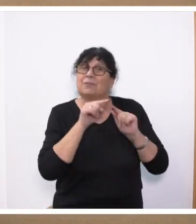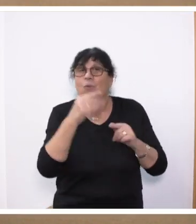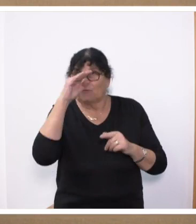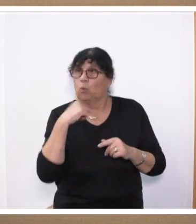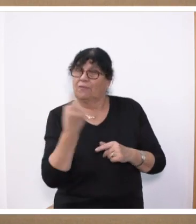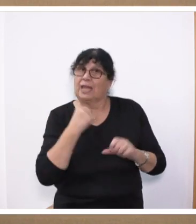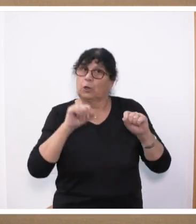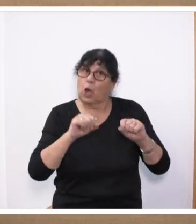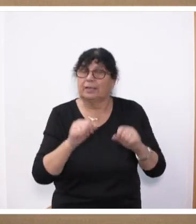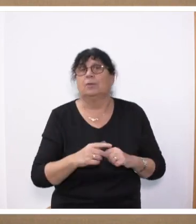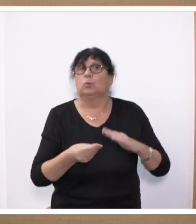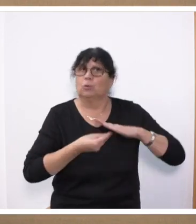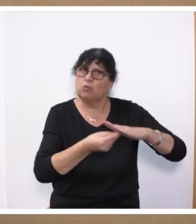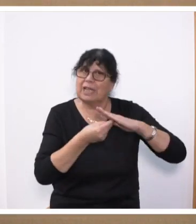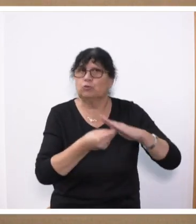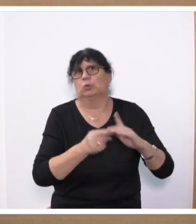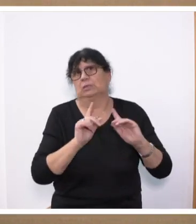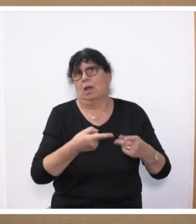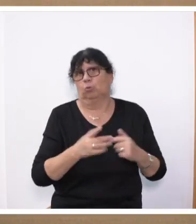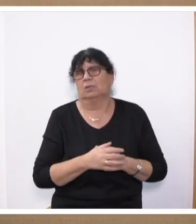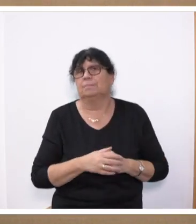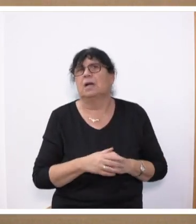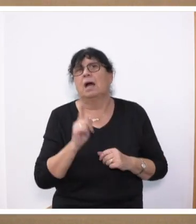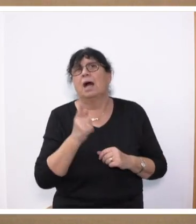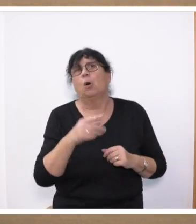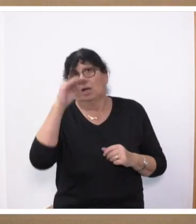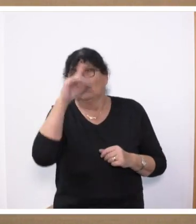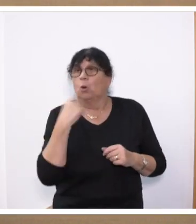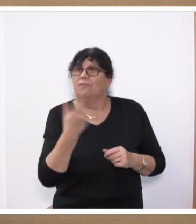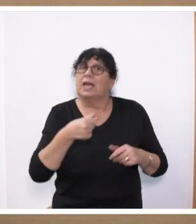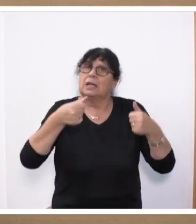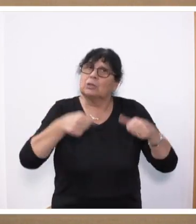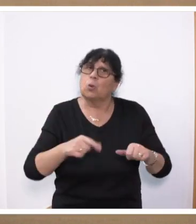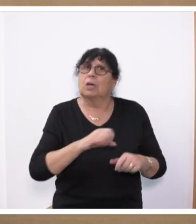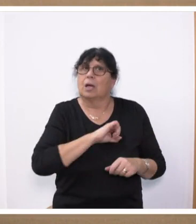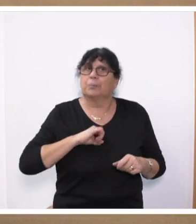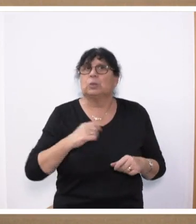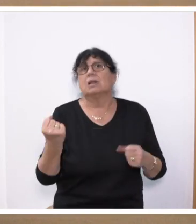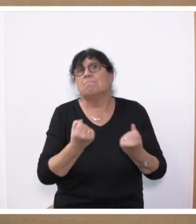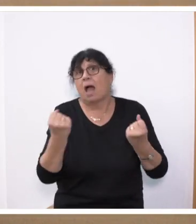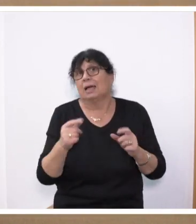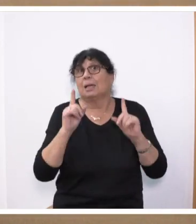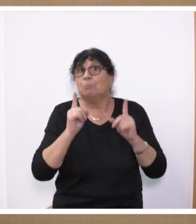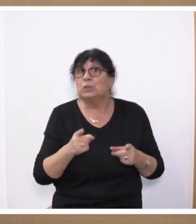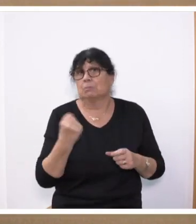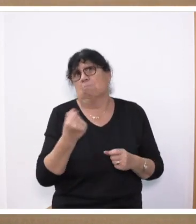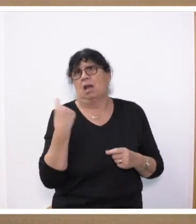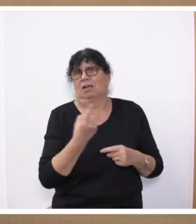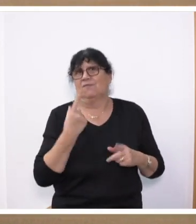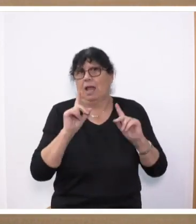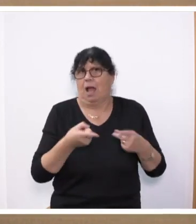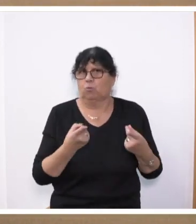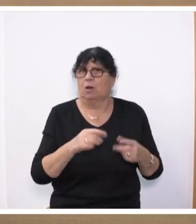sie dort, wo wir es können. Und auch dort, wo wir Druck auf den Bund ausüben müssen, machen wir das auch. Und das zeigen auch die